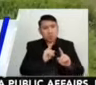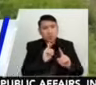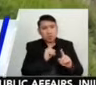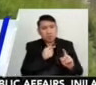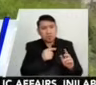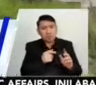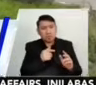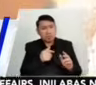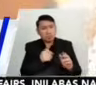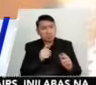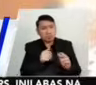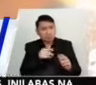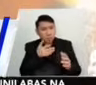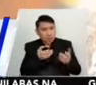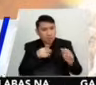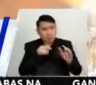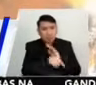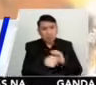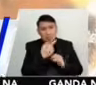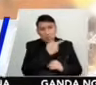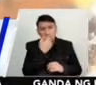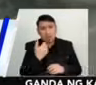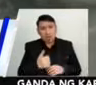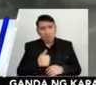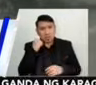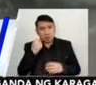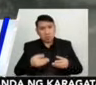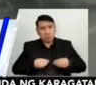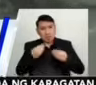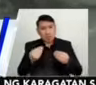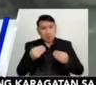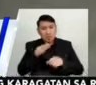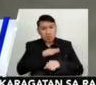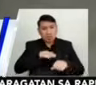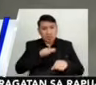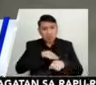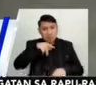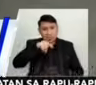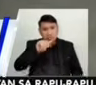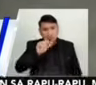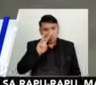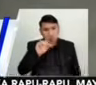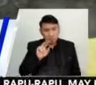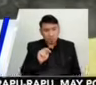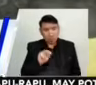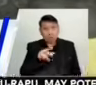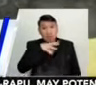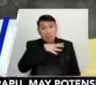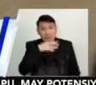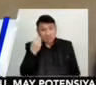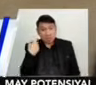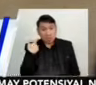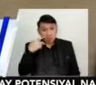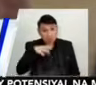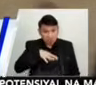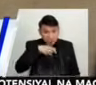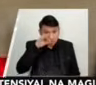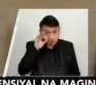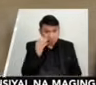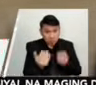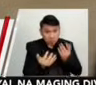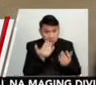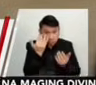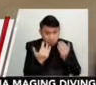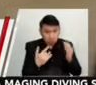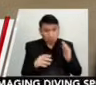ang naisanlang lupa. Kinabukasan June 22, natagpo ang nasusunog ang SUV ng dalawa sa Tarlac. Nung sila ay dumating sa